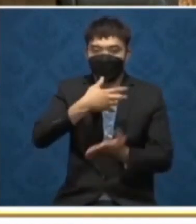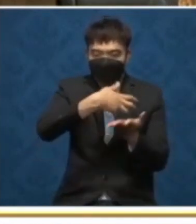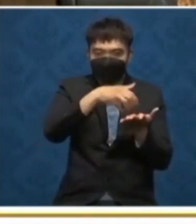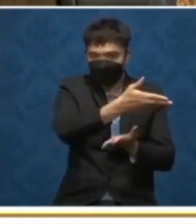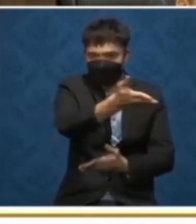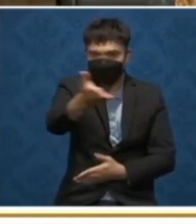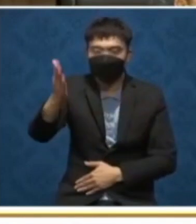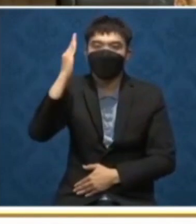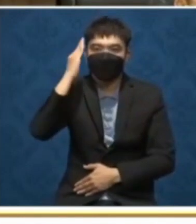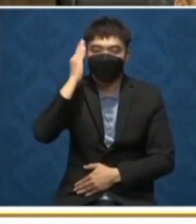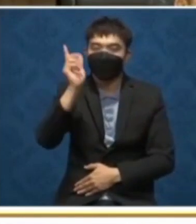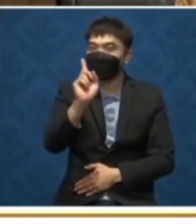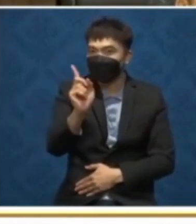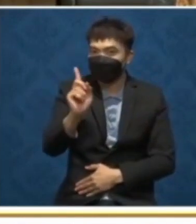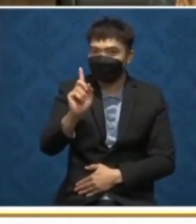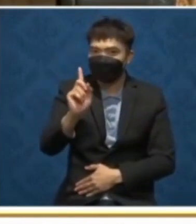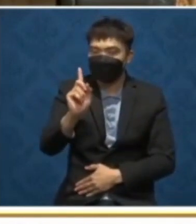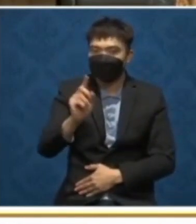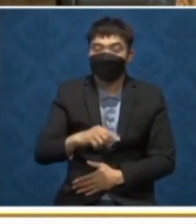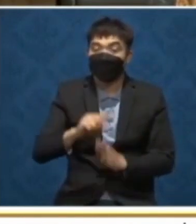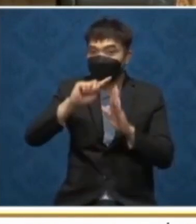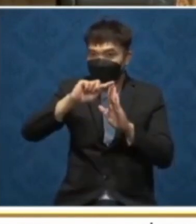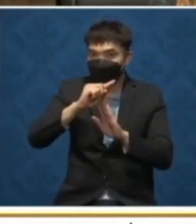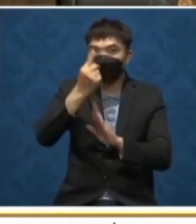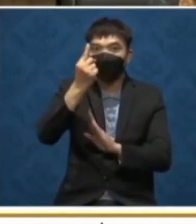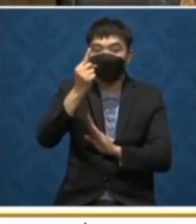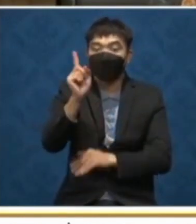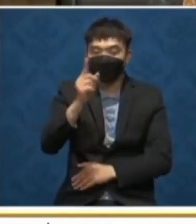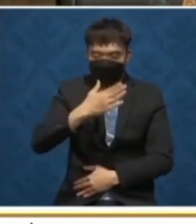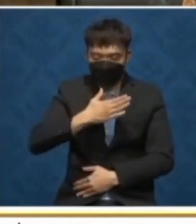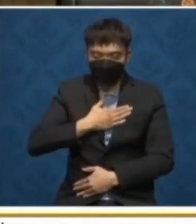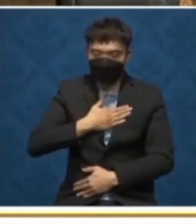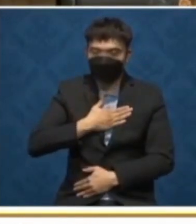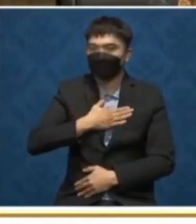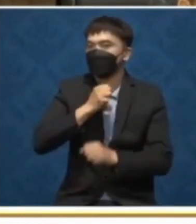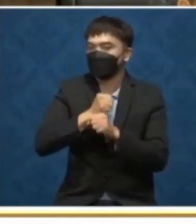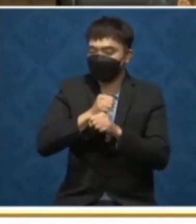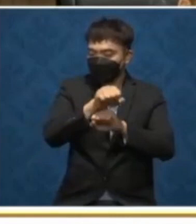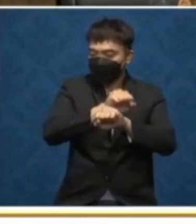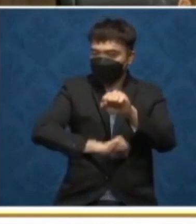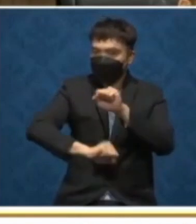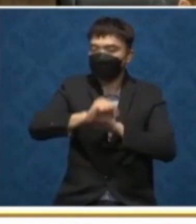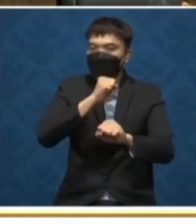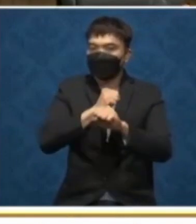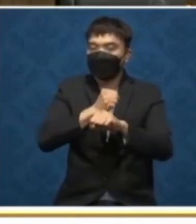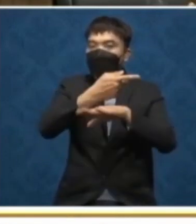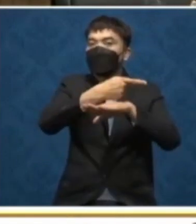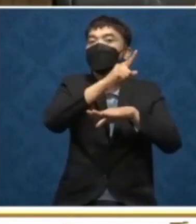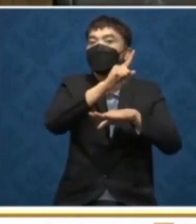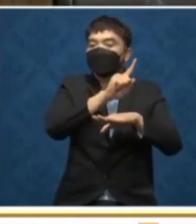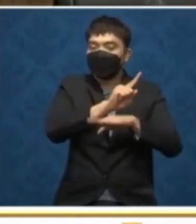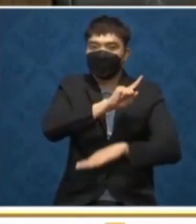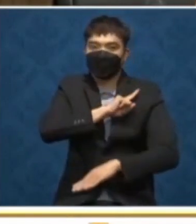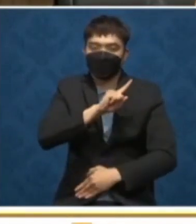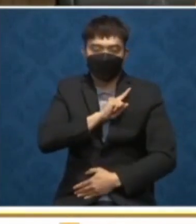านว่าในประการแรกผมจะทำหน้าที่ปฏิบัติหน้าที่ด้วย